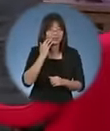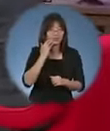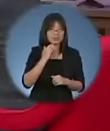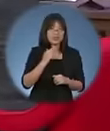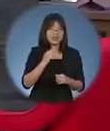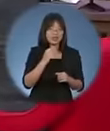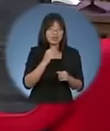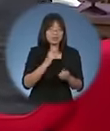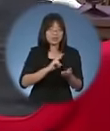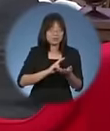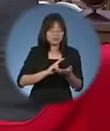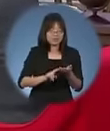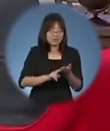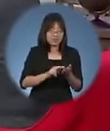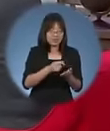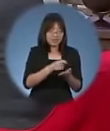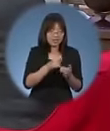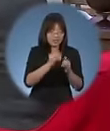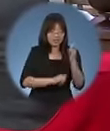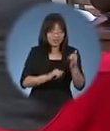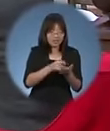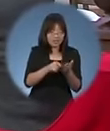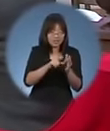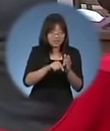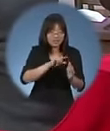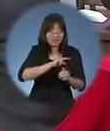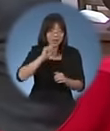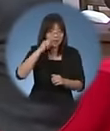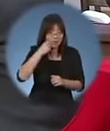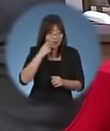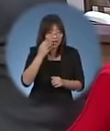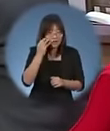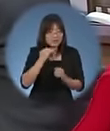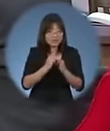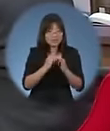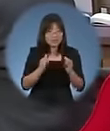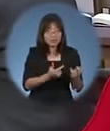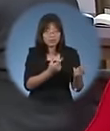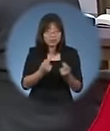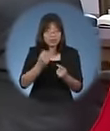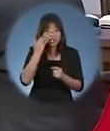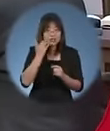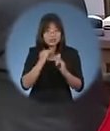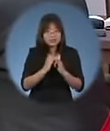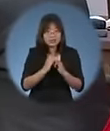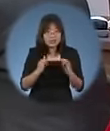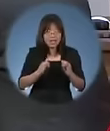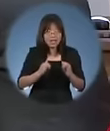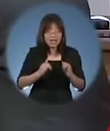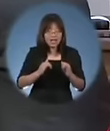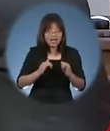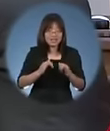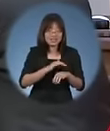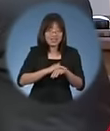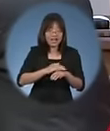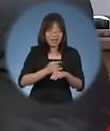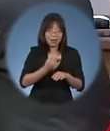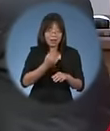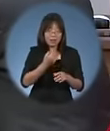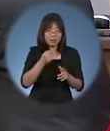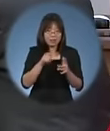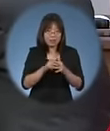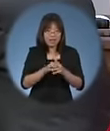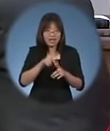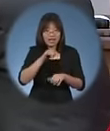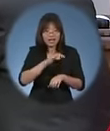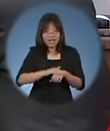어렵고 조심스럽죠. 왜냐하면 우리나라의 독자들은 전부 우리나라는 가장 잘 안다고 생각하기 때문에. 그렇죠. 서로 다 할